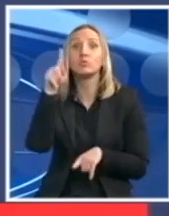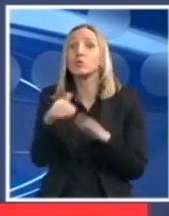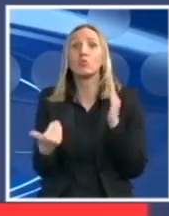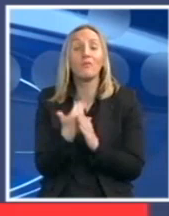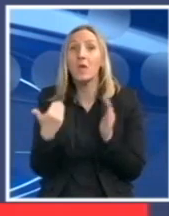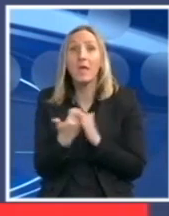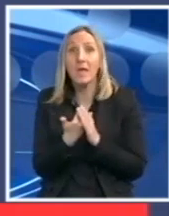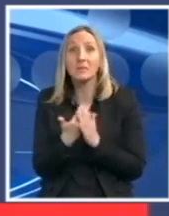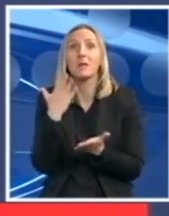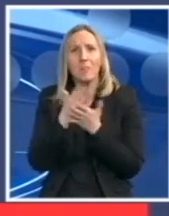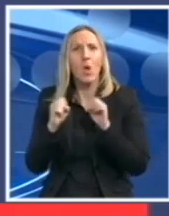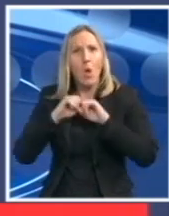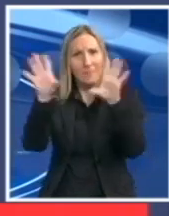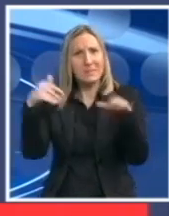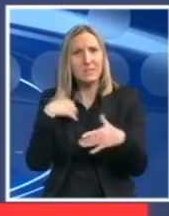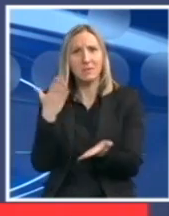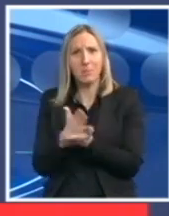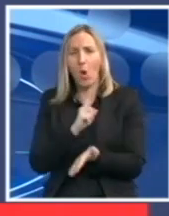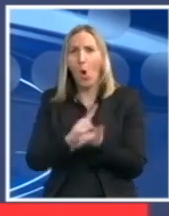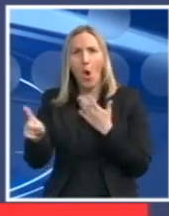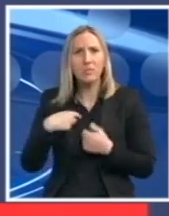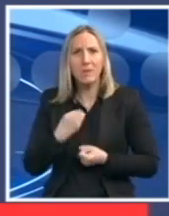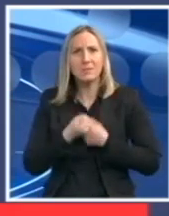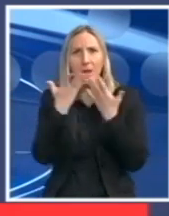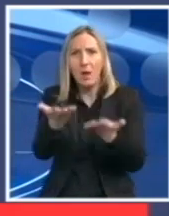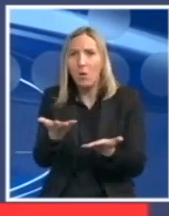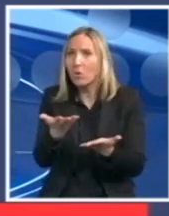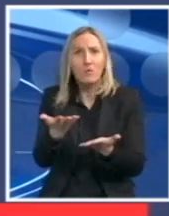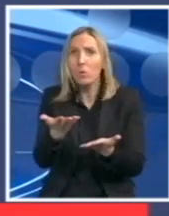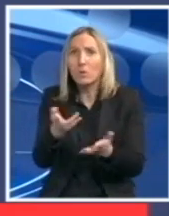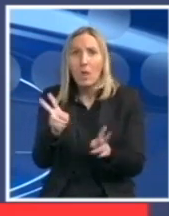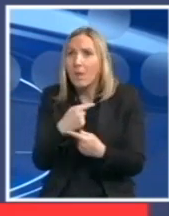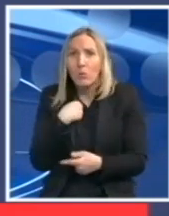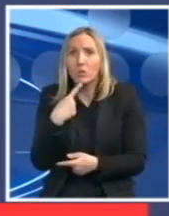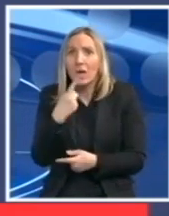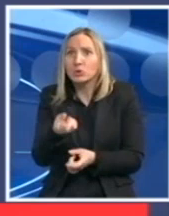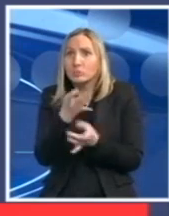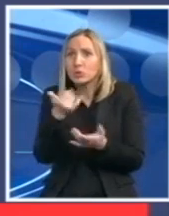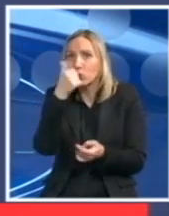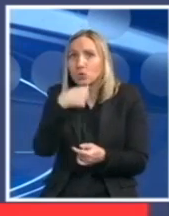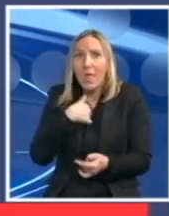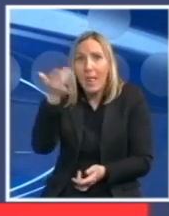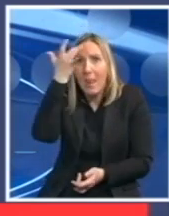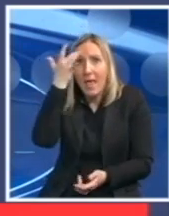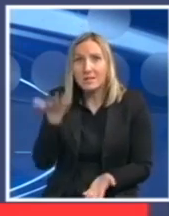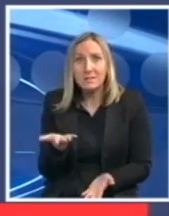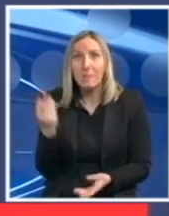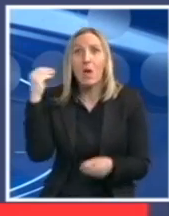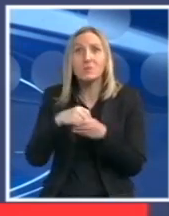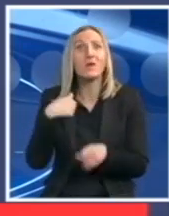sam u toj emisiji. Ja sam odmah reagovao da praktično ne mogu da govorim o nečemu što ne znam, ali sam zato